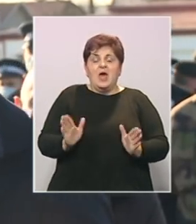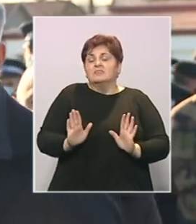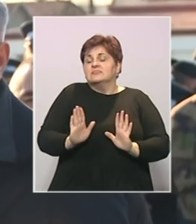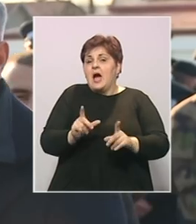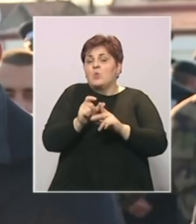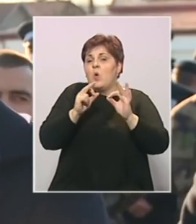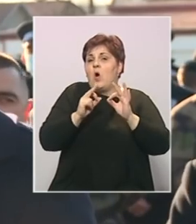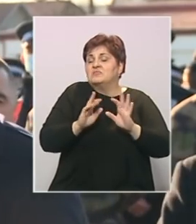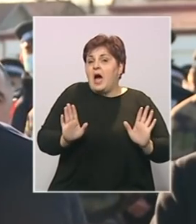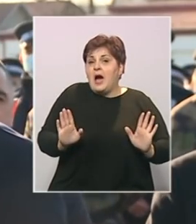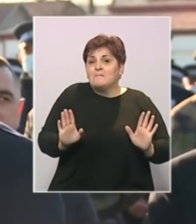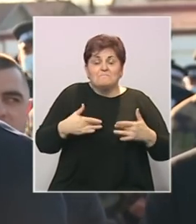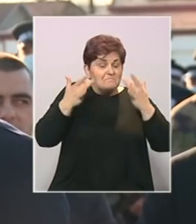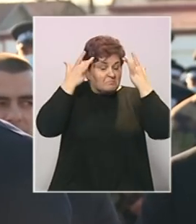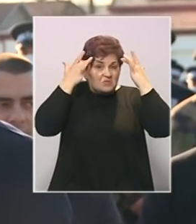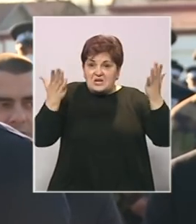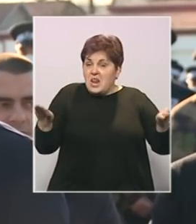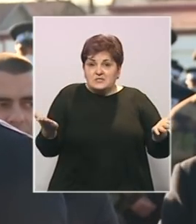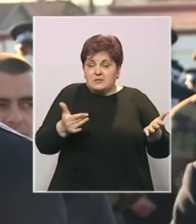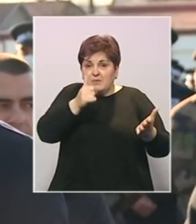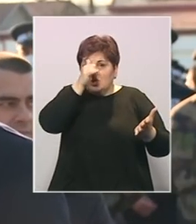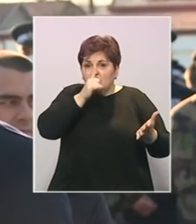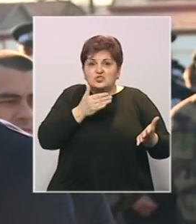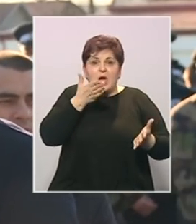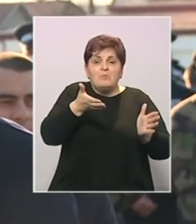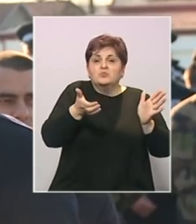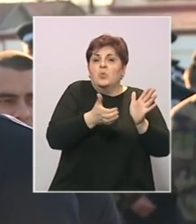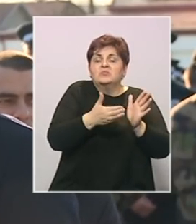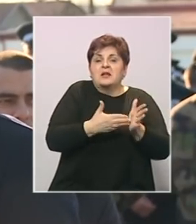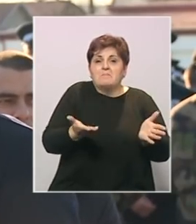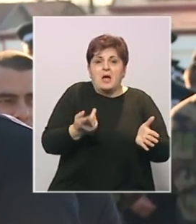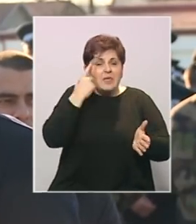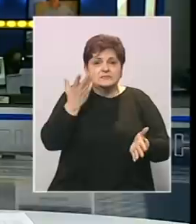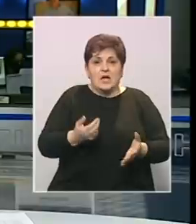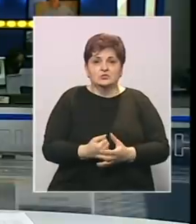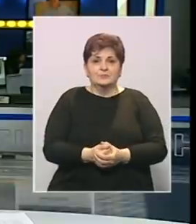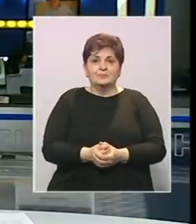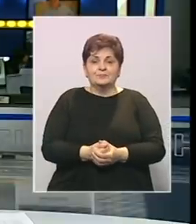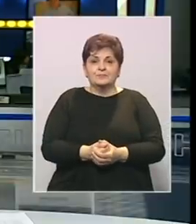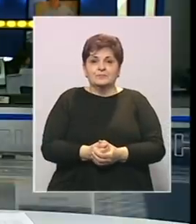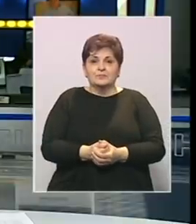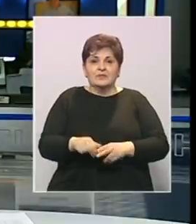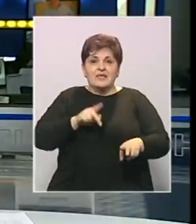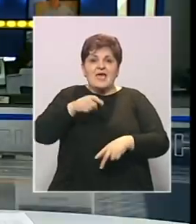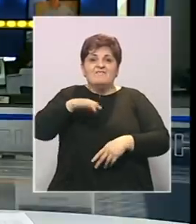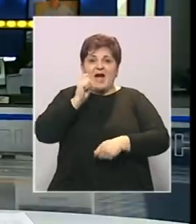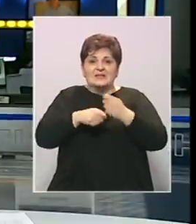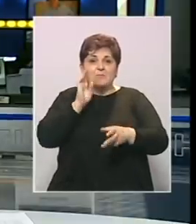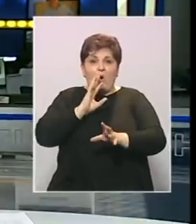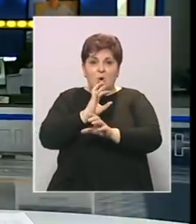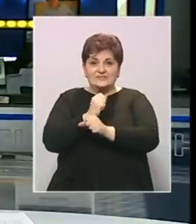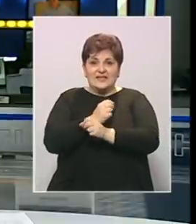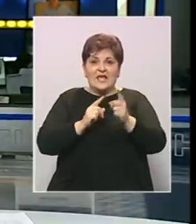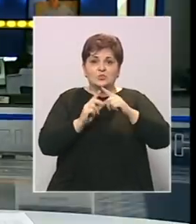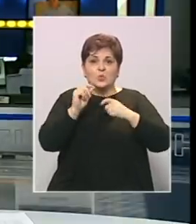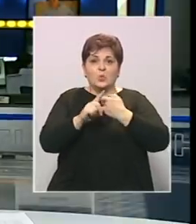da, apsolutno ne znam šta mu to treba da znači. ministrica vanjskih poslova Bosne